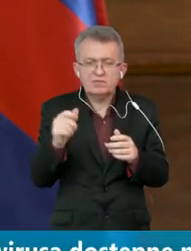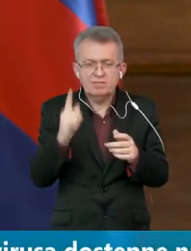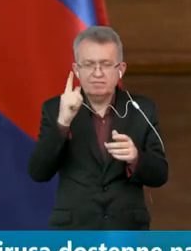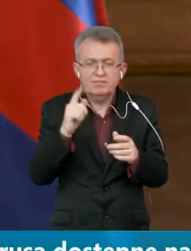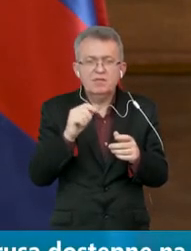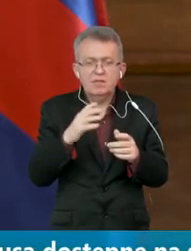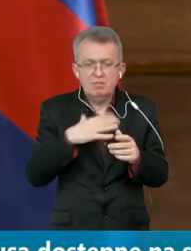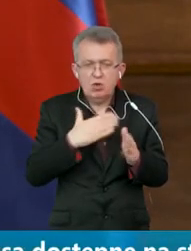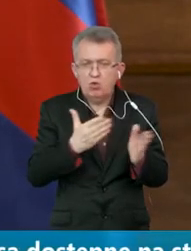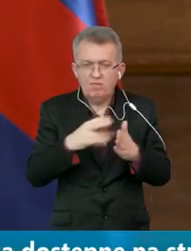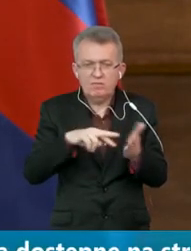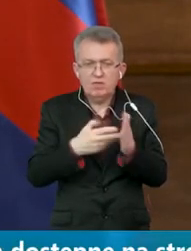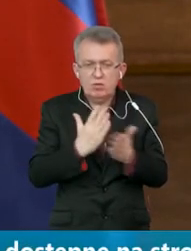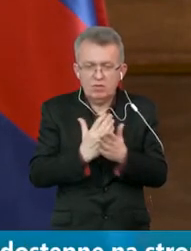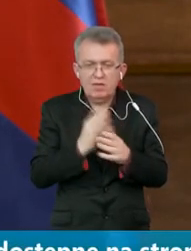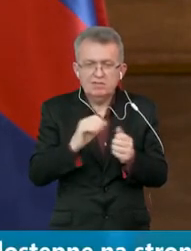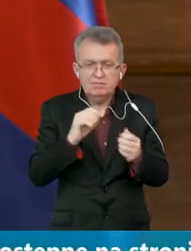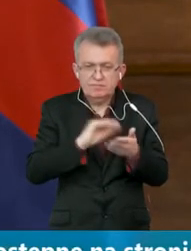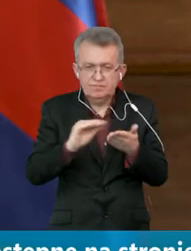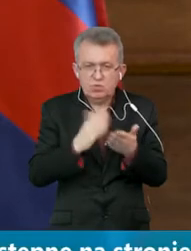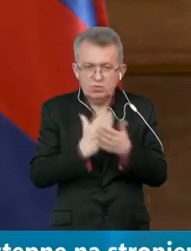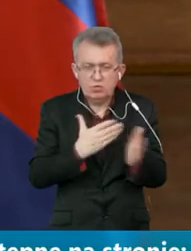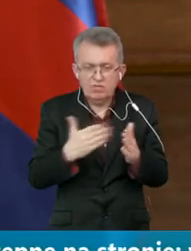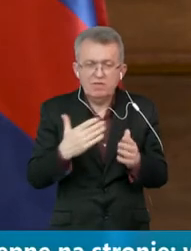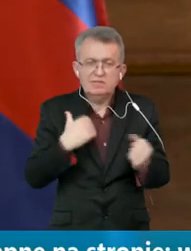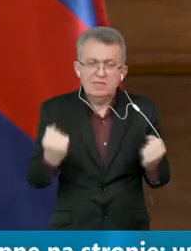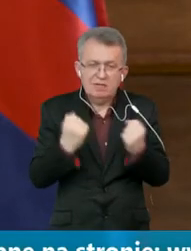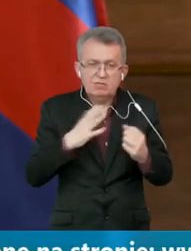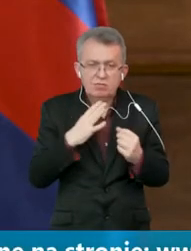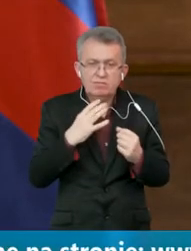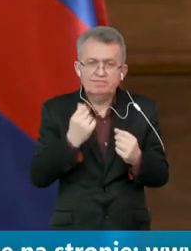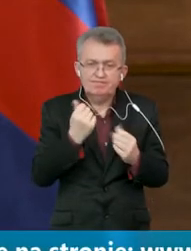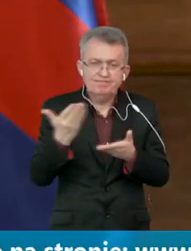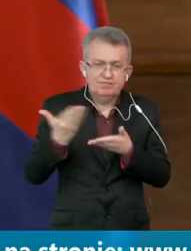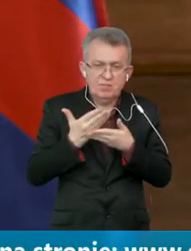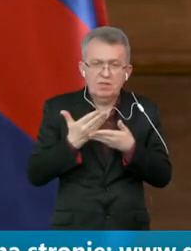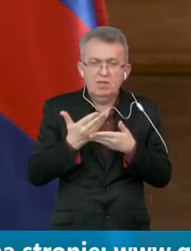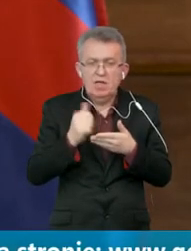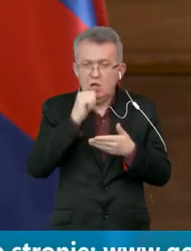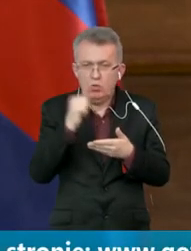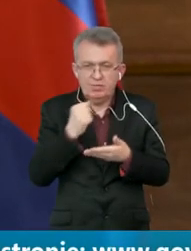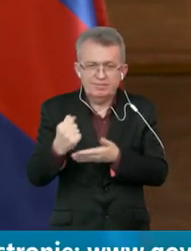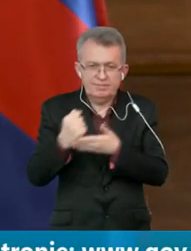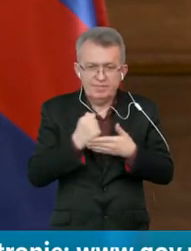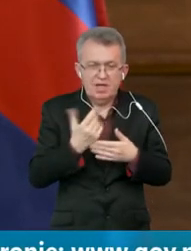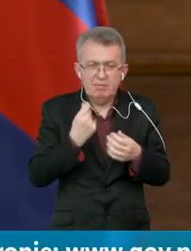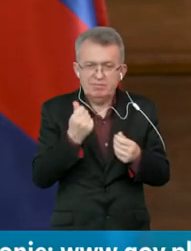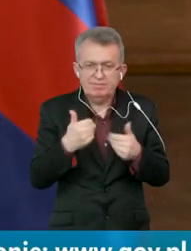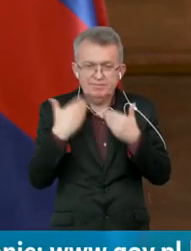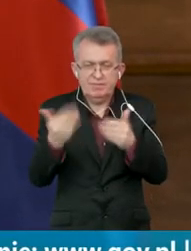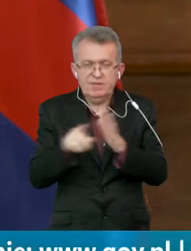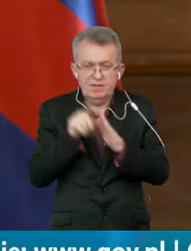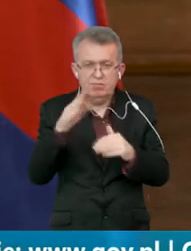Mamy gotową dokumentację, ona jest w tej chwili aktualizowana, no i będziemy starali się pozyskać środki z nowej perspektywy unijnej na to, aby sfinansować to